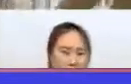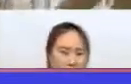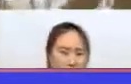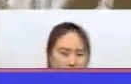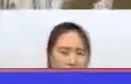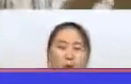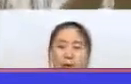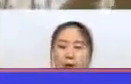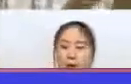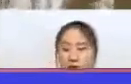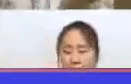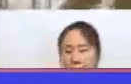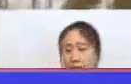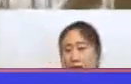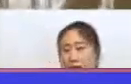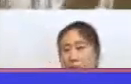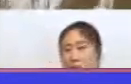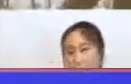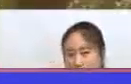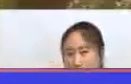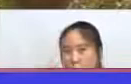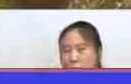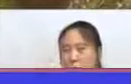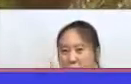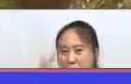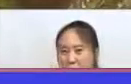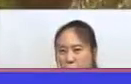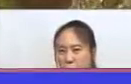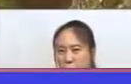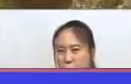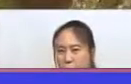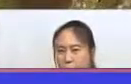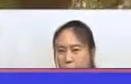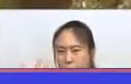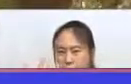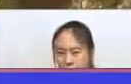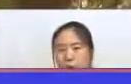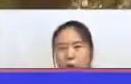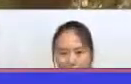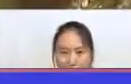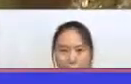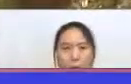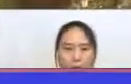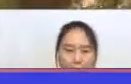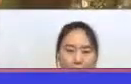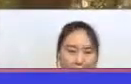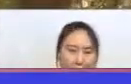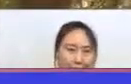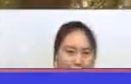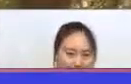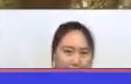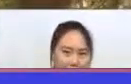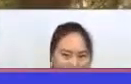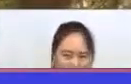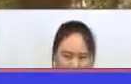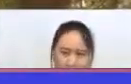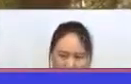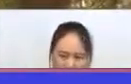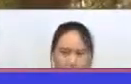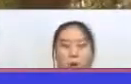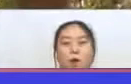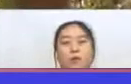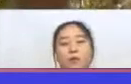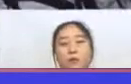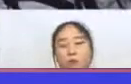แล้วก็จะบรรลุเป้าหมายของการปล่อยก๊าซเรือนกระจกสุทธิเป็นศูนย์นะคะในปี268ค่ะ